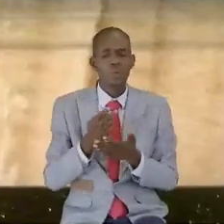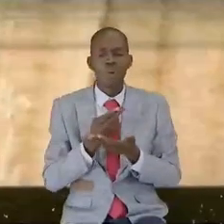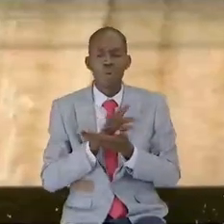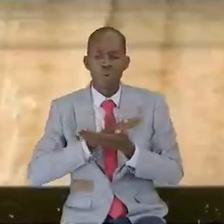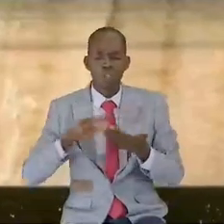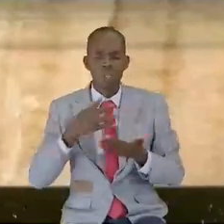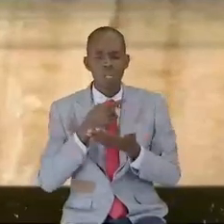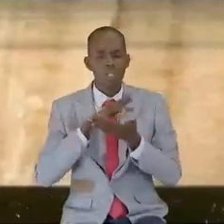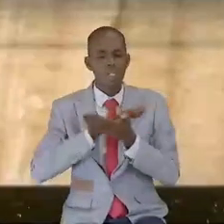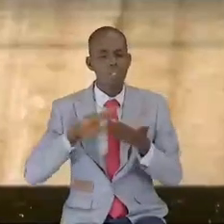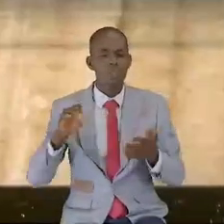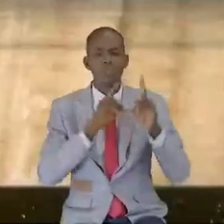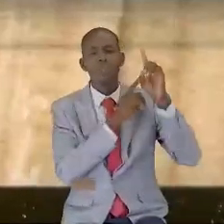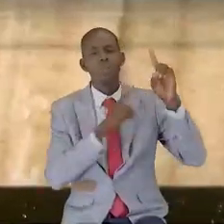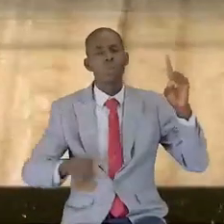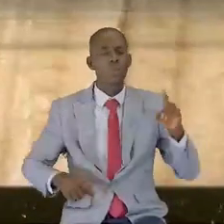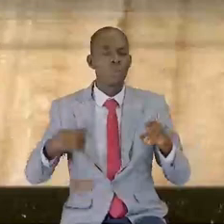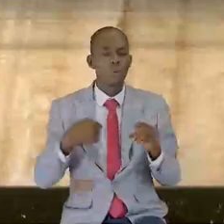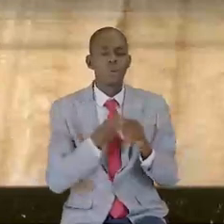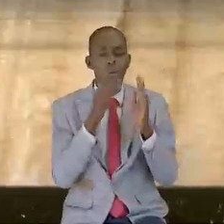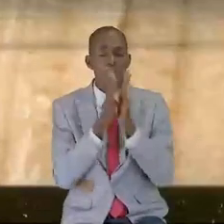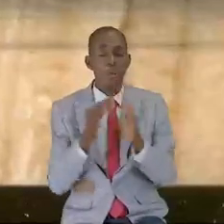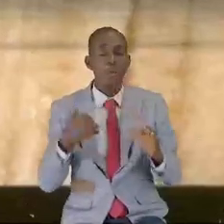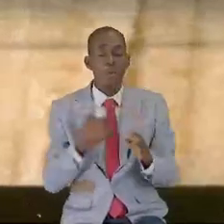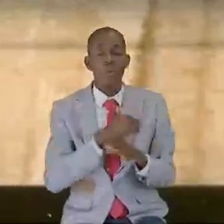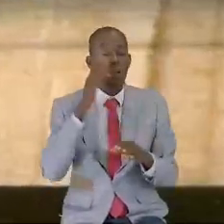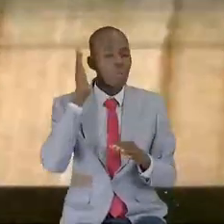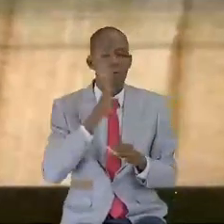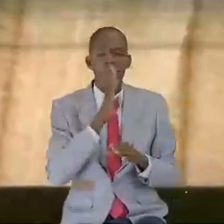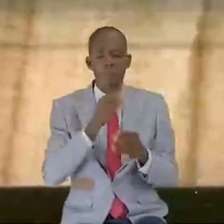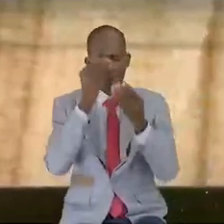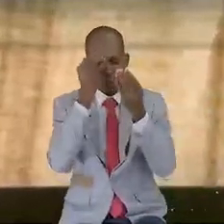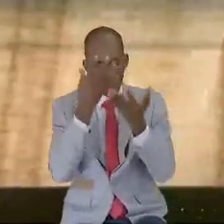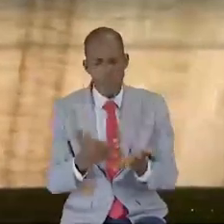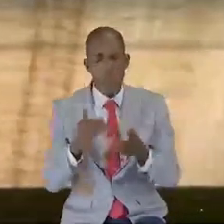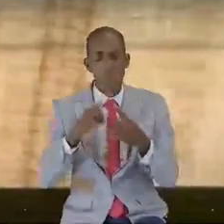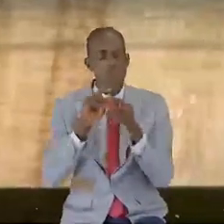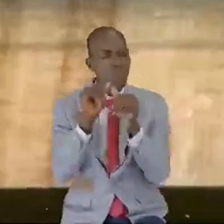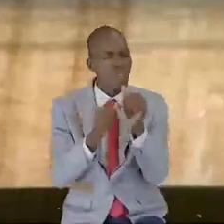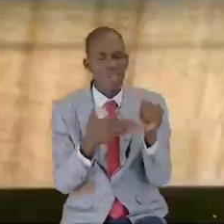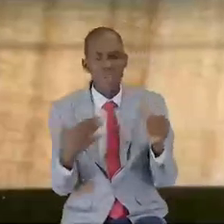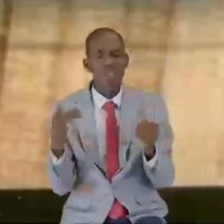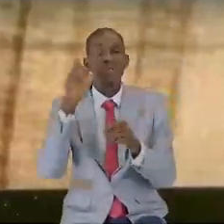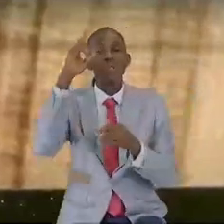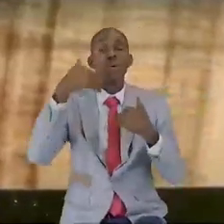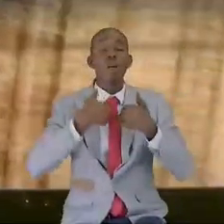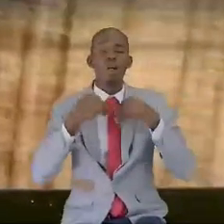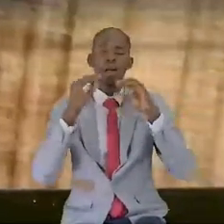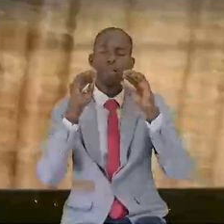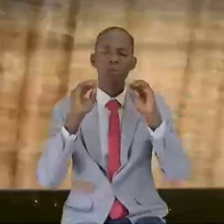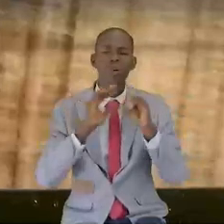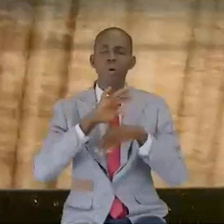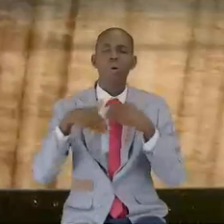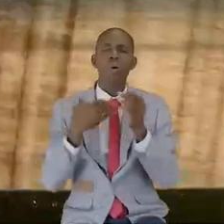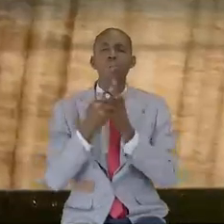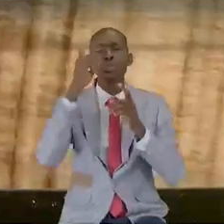juste, Seigneur, nous prions, nous serons obéissants à tout ce que tu nous as enseigné et